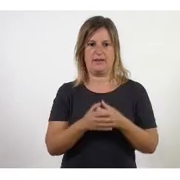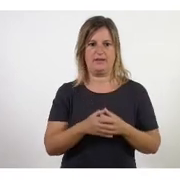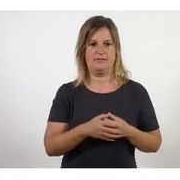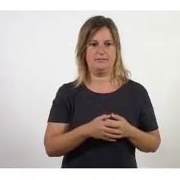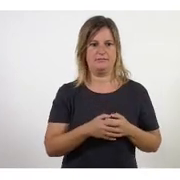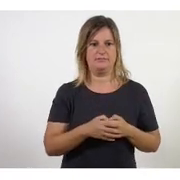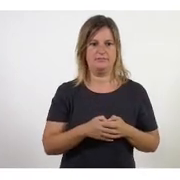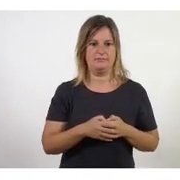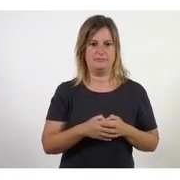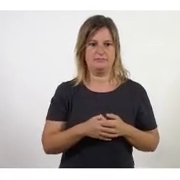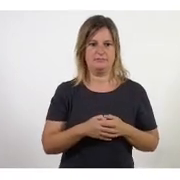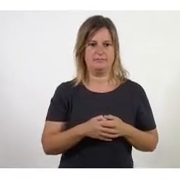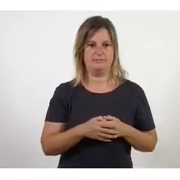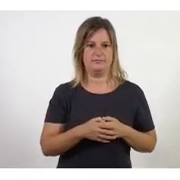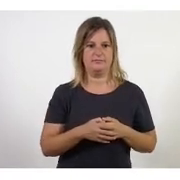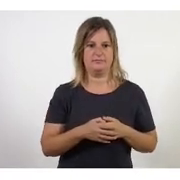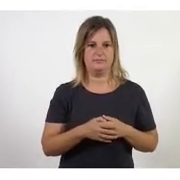A veure.